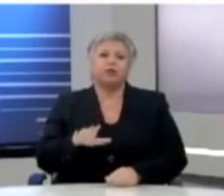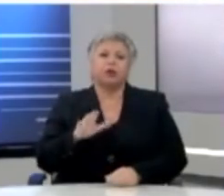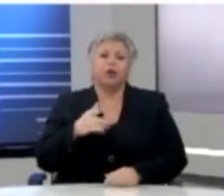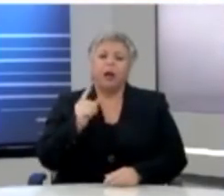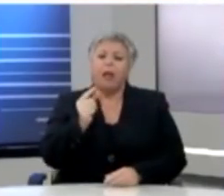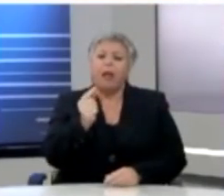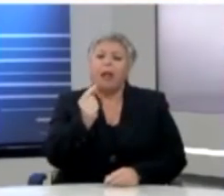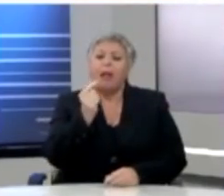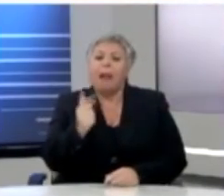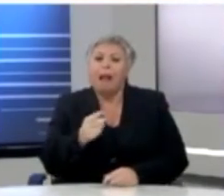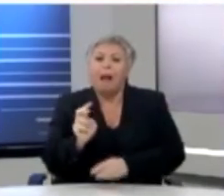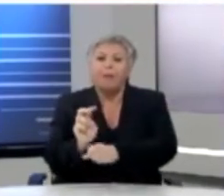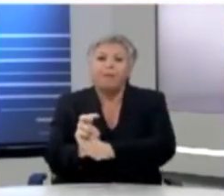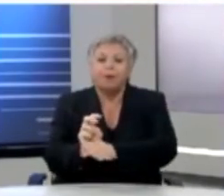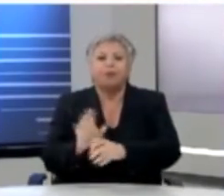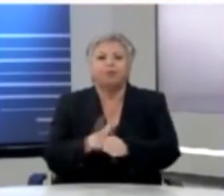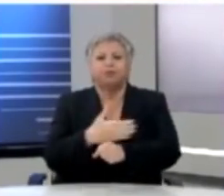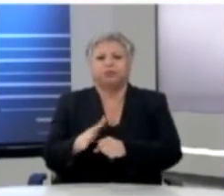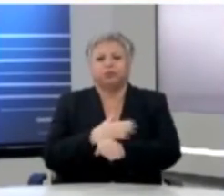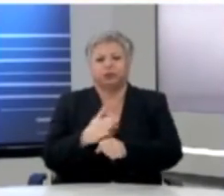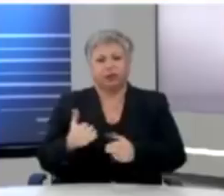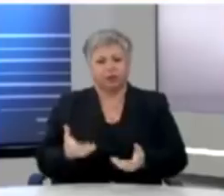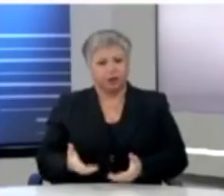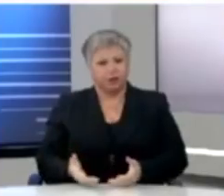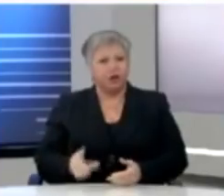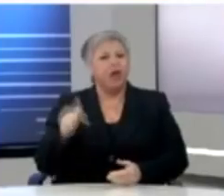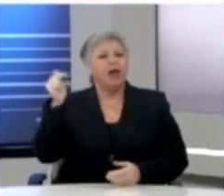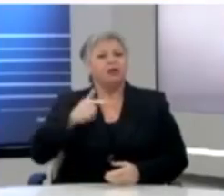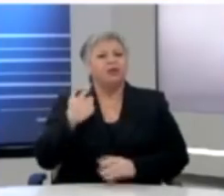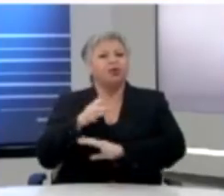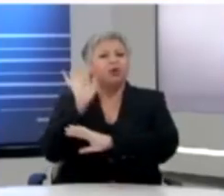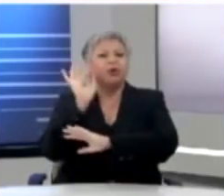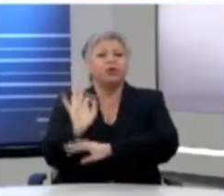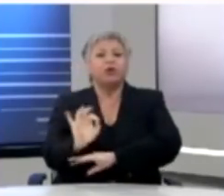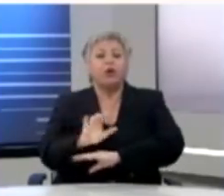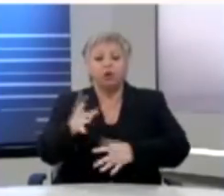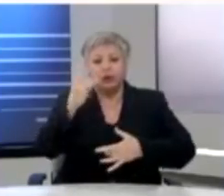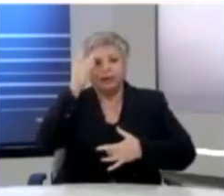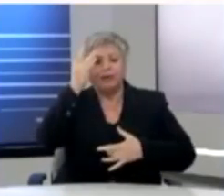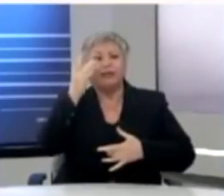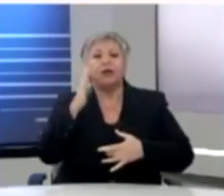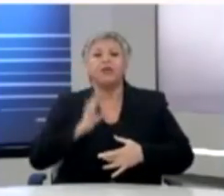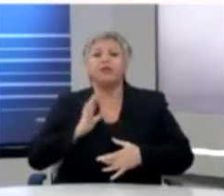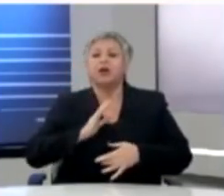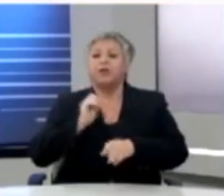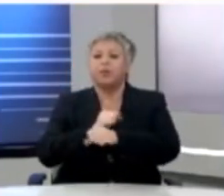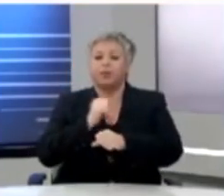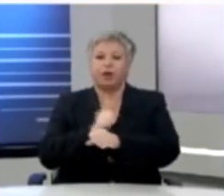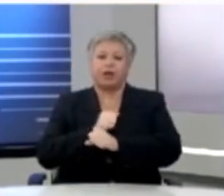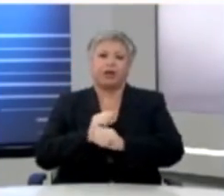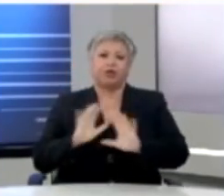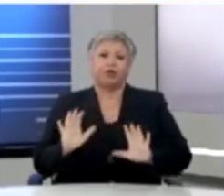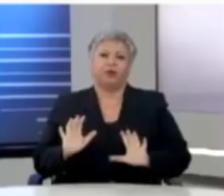επίθεση, που στόχο έχει το ίδιο το εργατικό κίνημα και τη συνείδηση κυρίως των εργαζομένων, η απάντηση πρέπει να